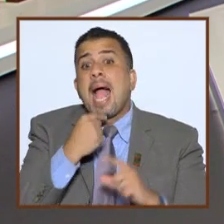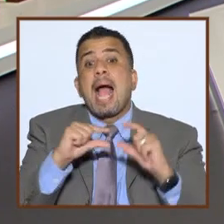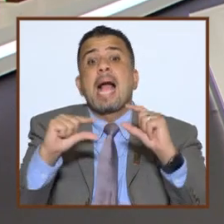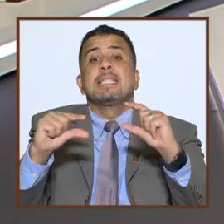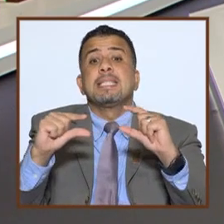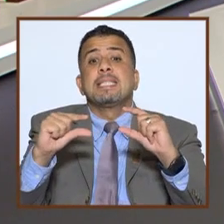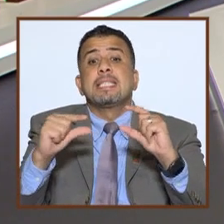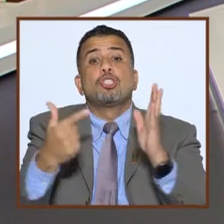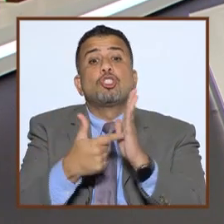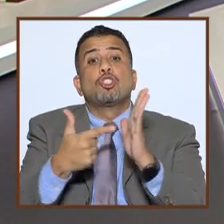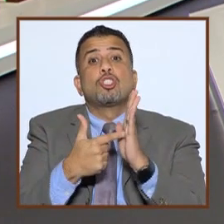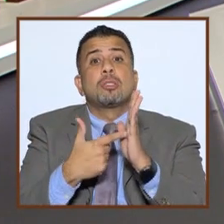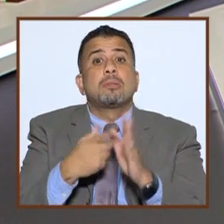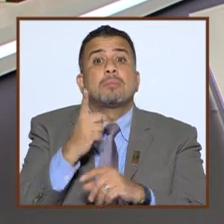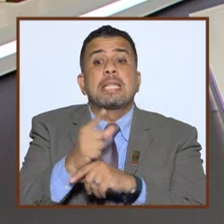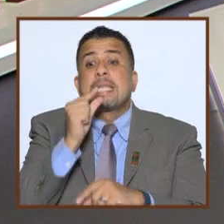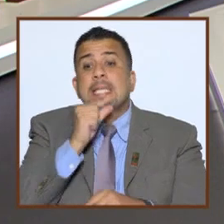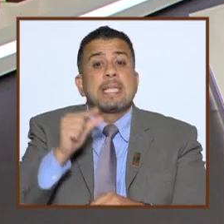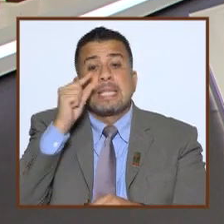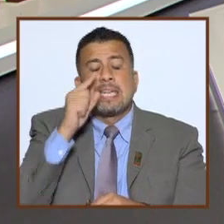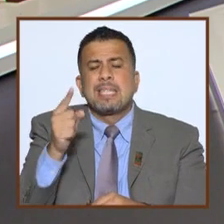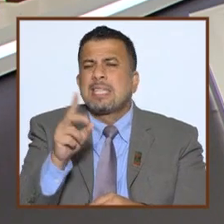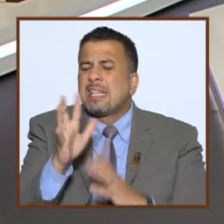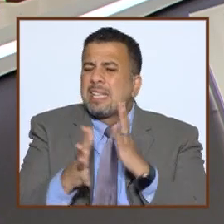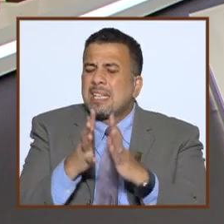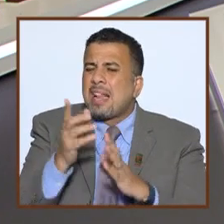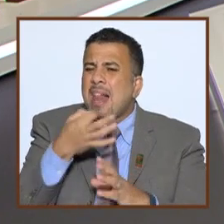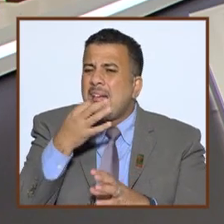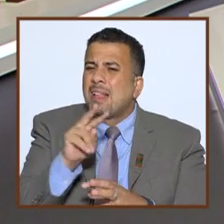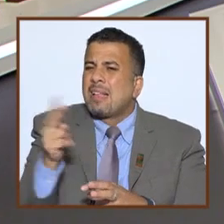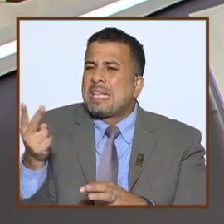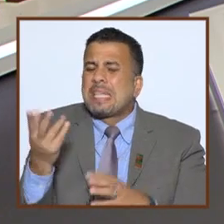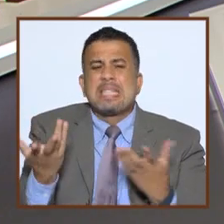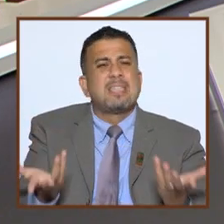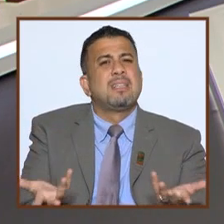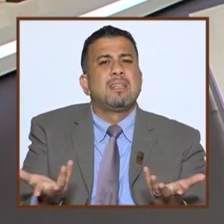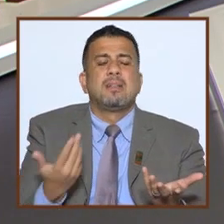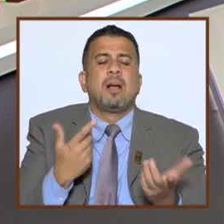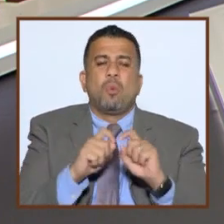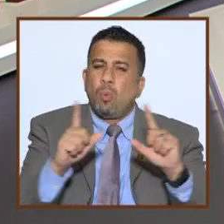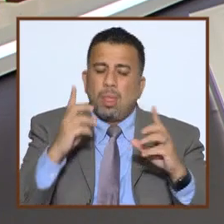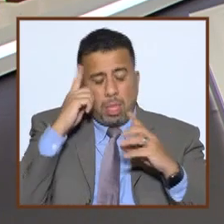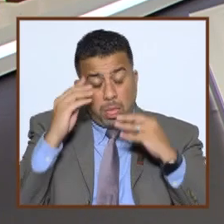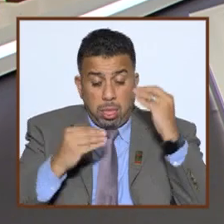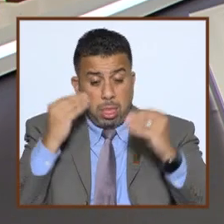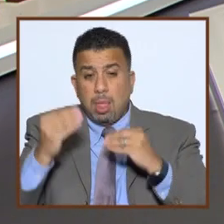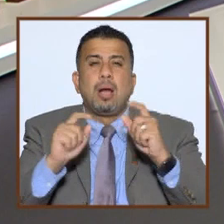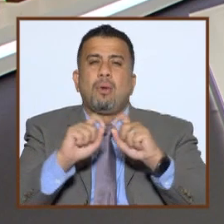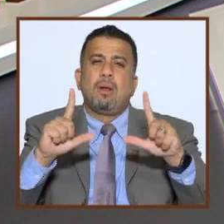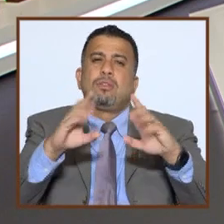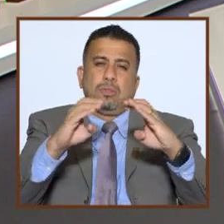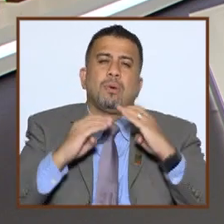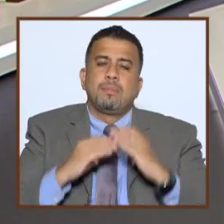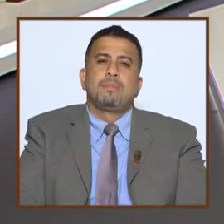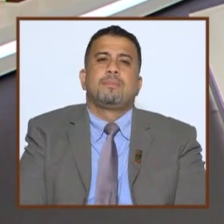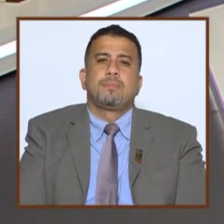ان شاء الله تعتصمين فيها بحول الله الله يحفظك يا ام محمد اتفضل يا ام احمد وعليكم